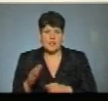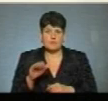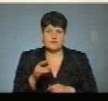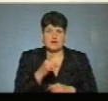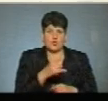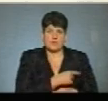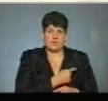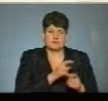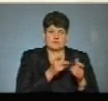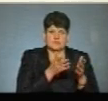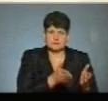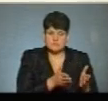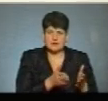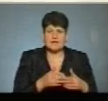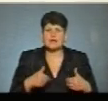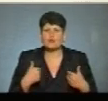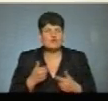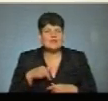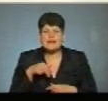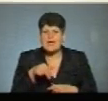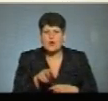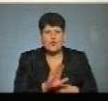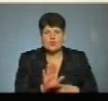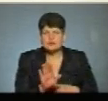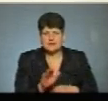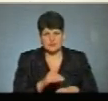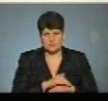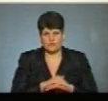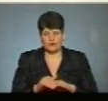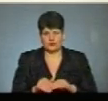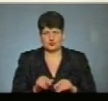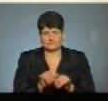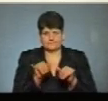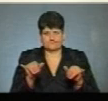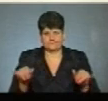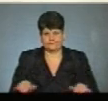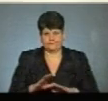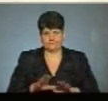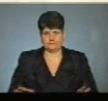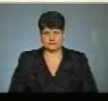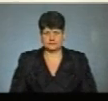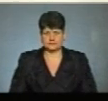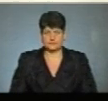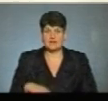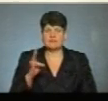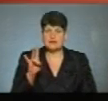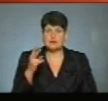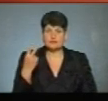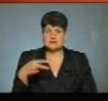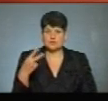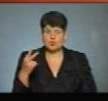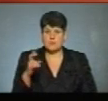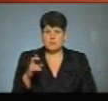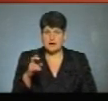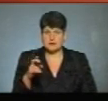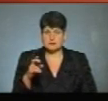до районної лікарні. Рекомендую не ходити в такому стані по вулиці, щоб не наражати інших людей. В